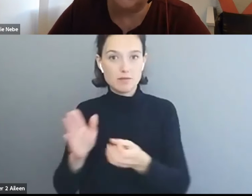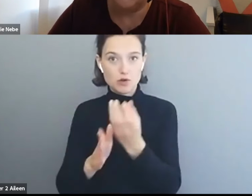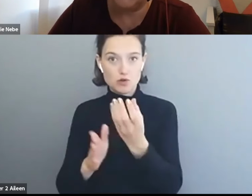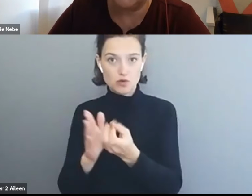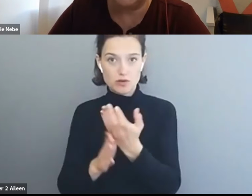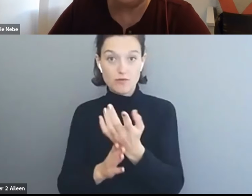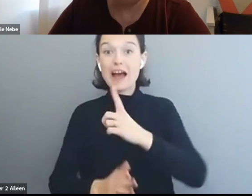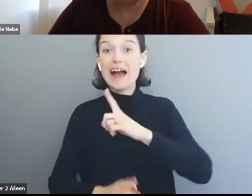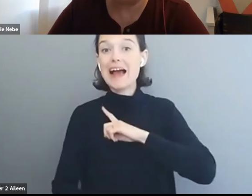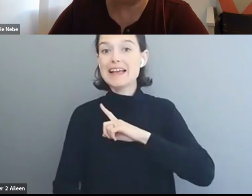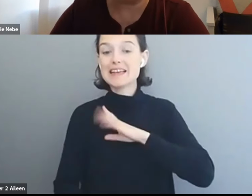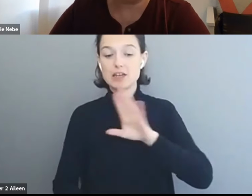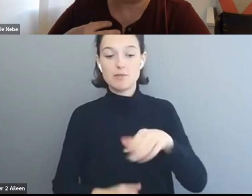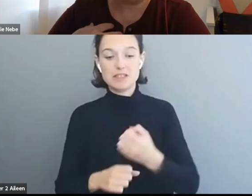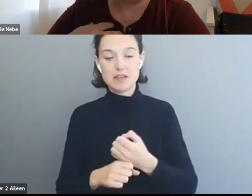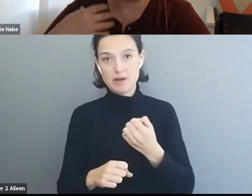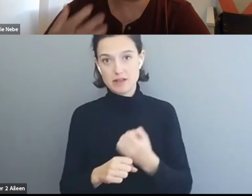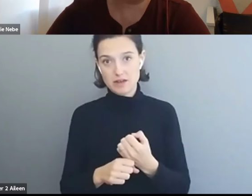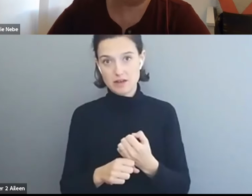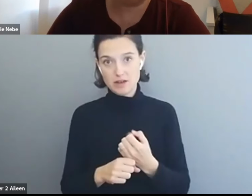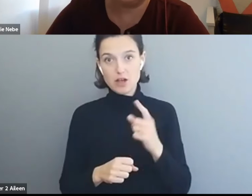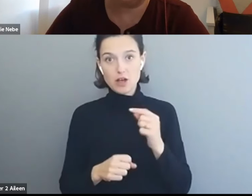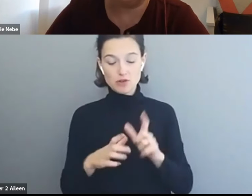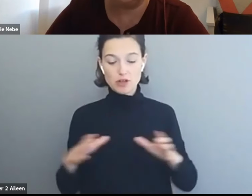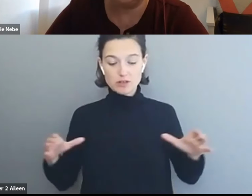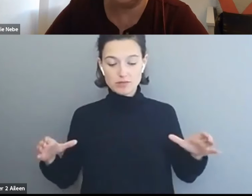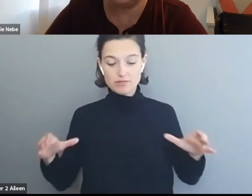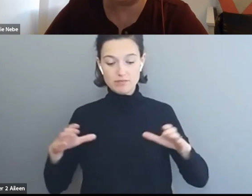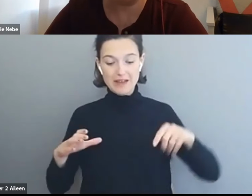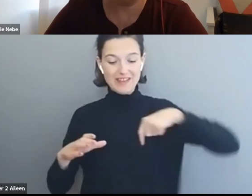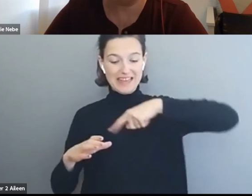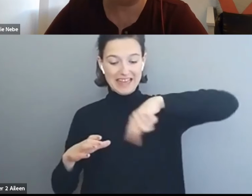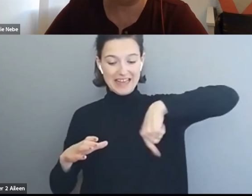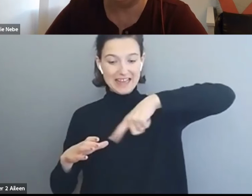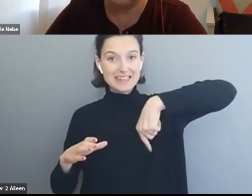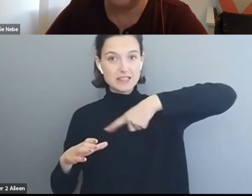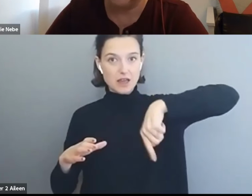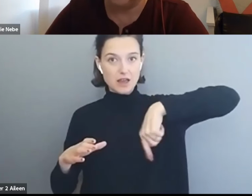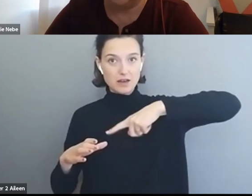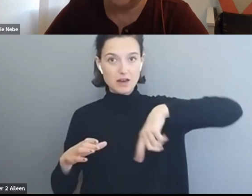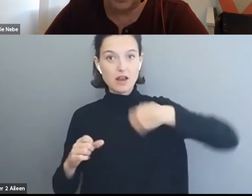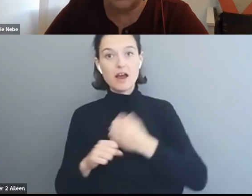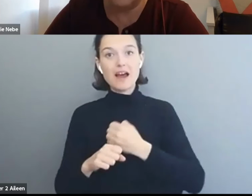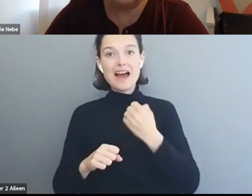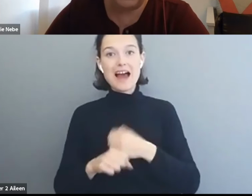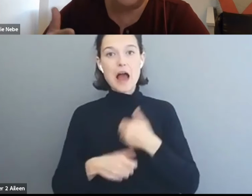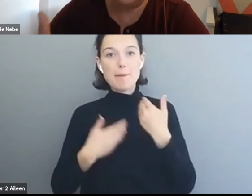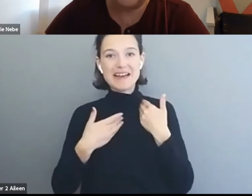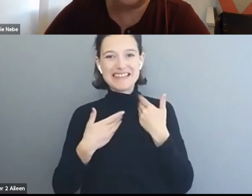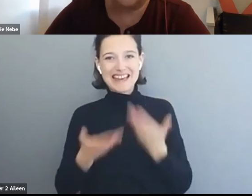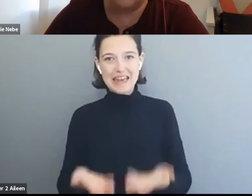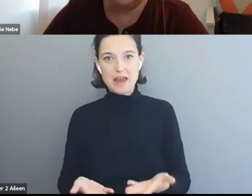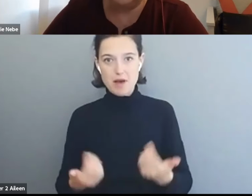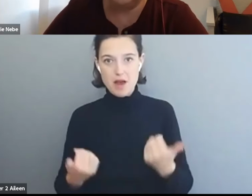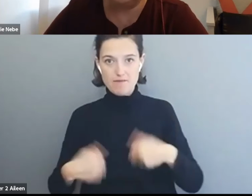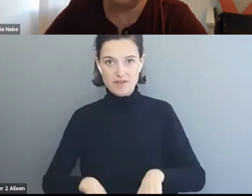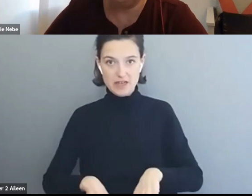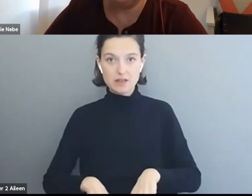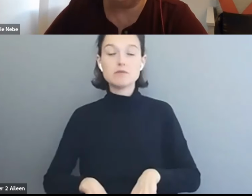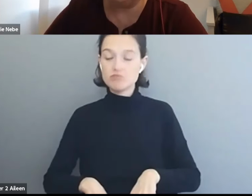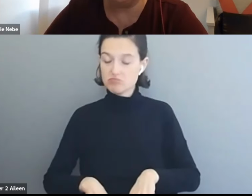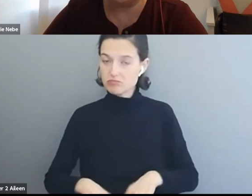Mitarbeiter. Das heißt, die interne Sicht, die Arbeitgeberverpflichtung wird bei uns sehr, sehr hoch gehalten. Und da kommen dann auch solche Rollen